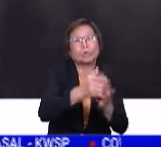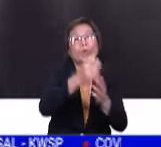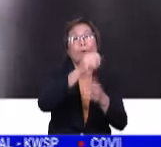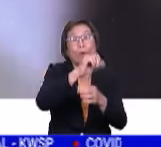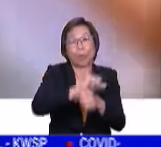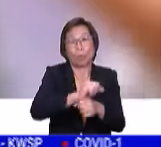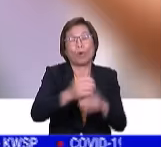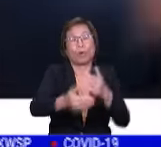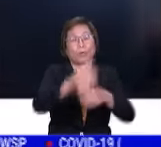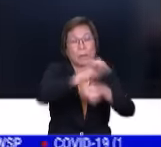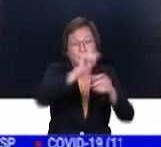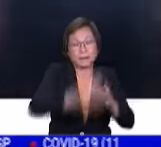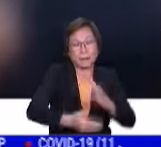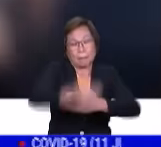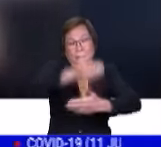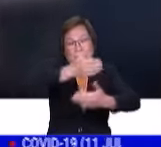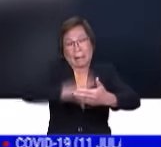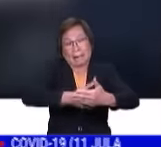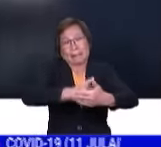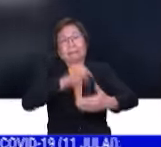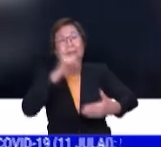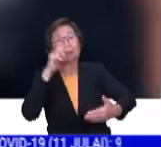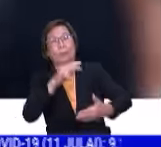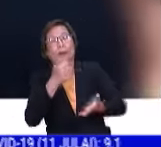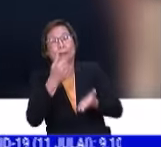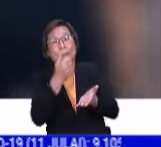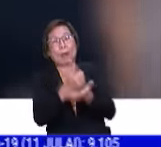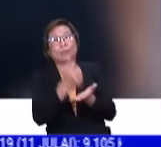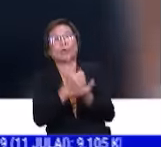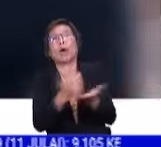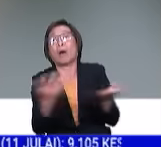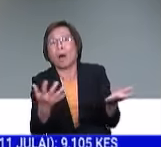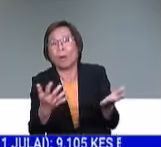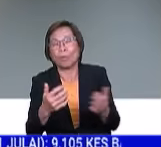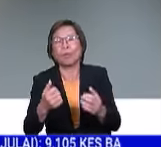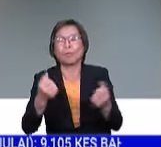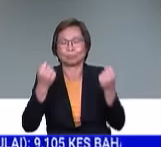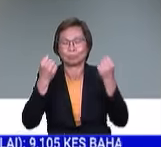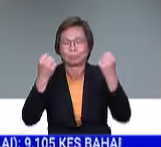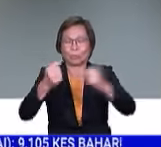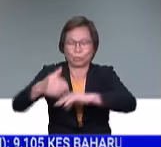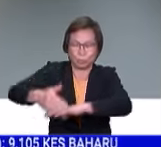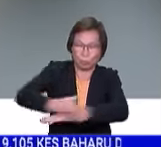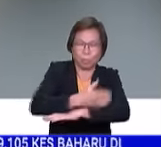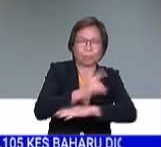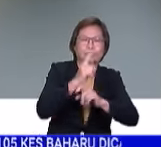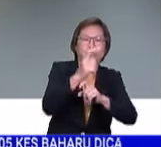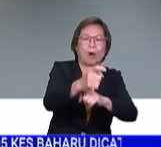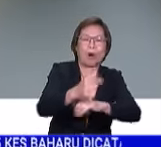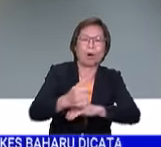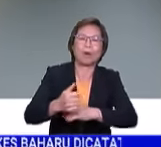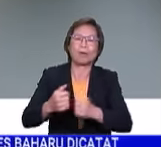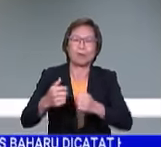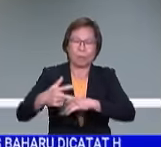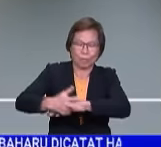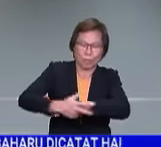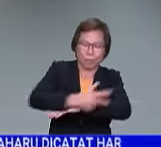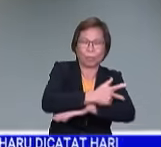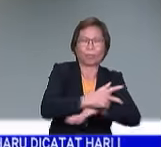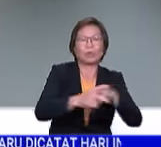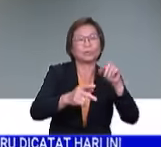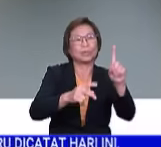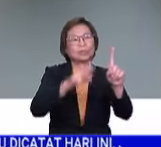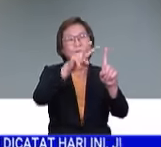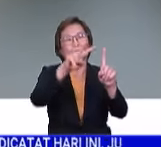belakang tabir. Bantuan diagihkan secara pandu lalu. Diagihkan kepada 120